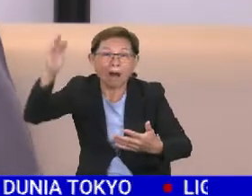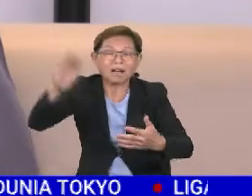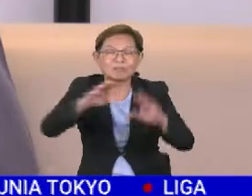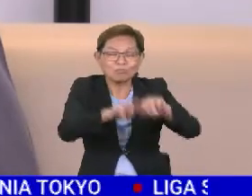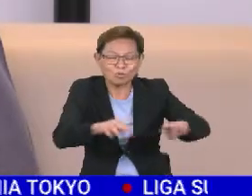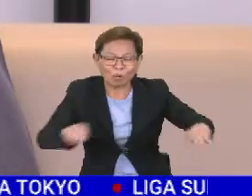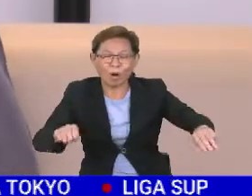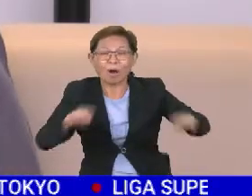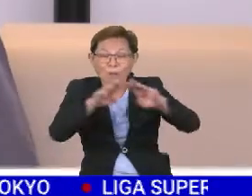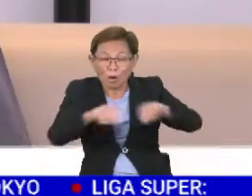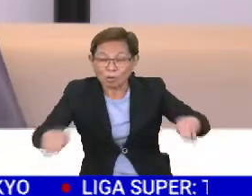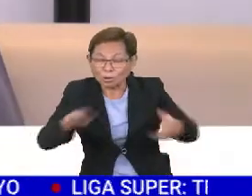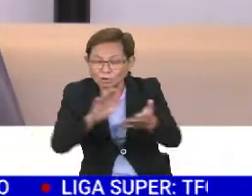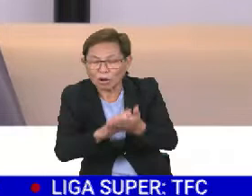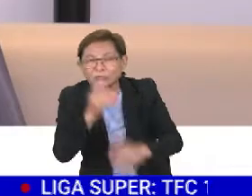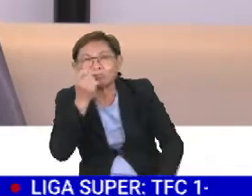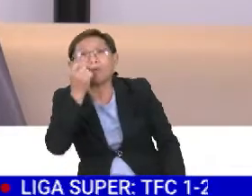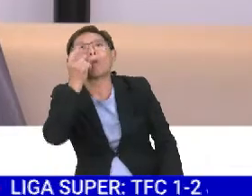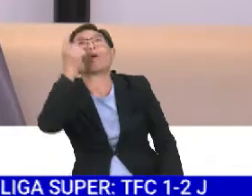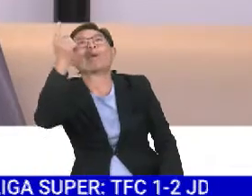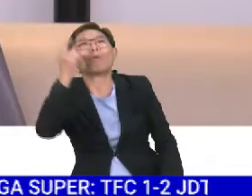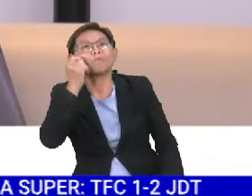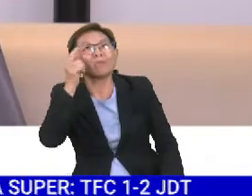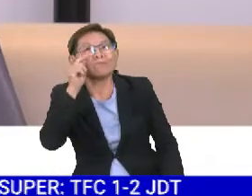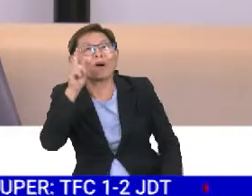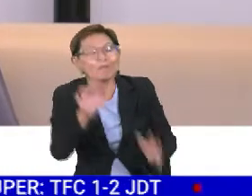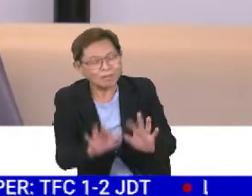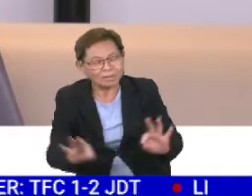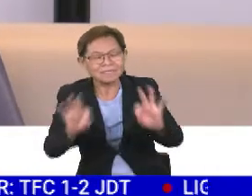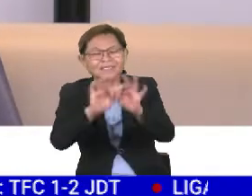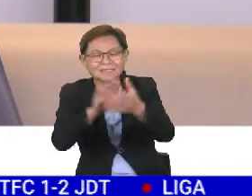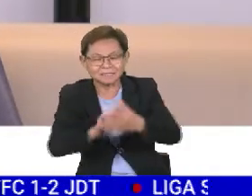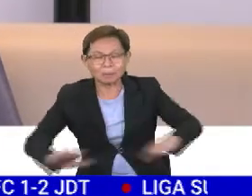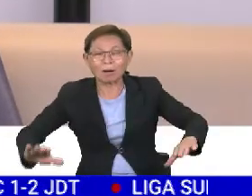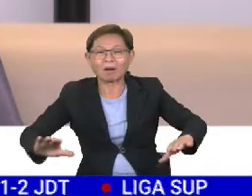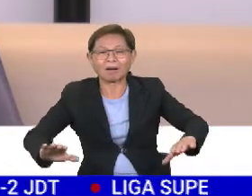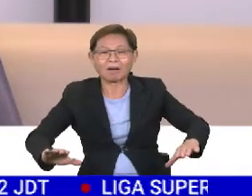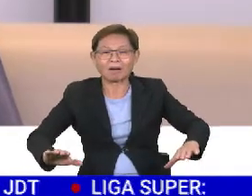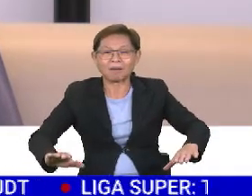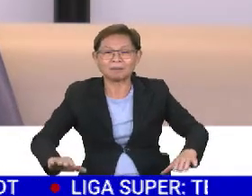murid dan pelajar sekolah memahami akan kepentingan keselamatan dan kesihatan di